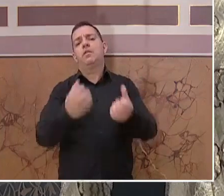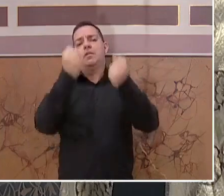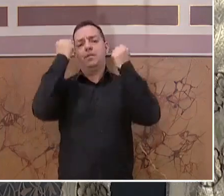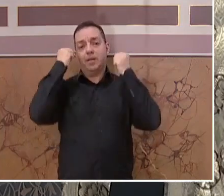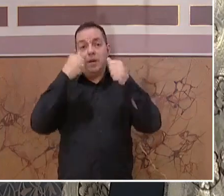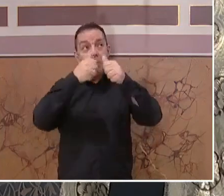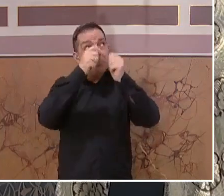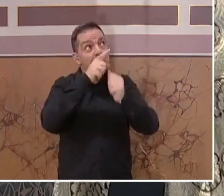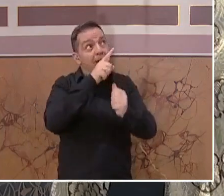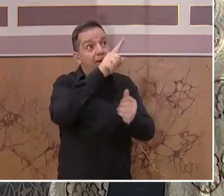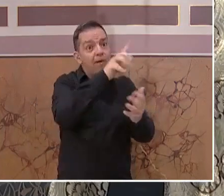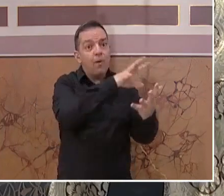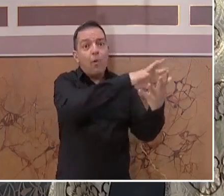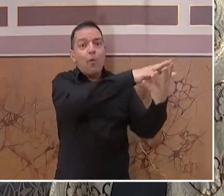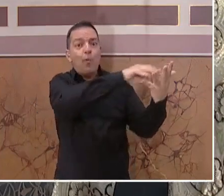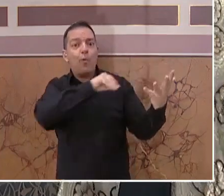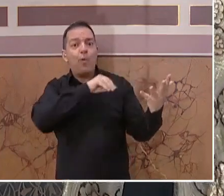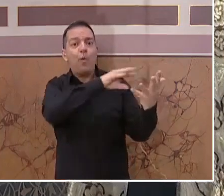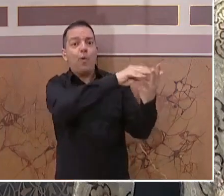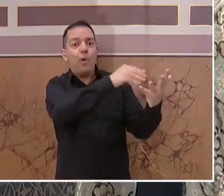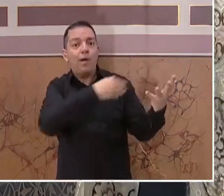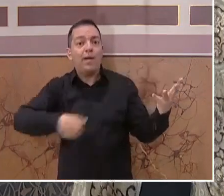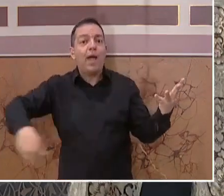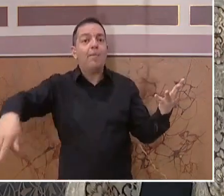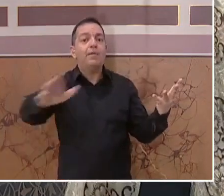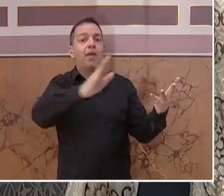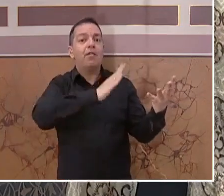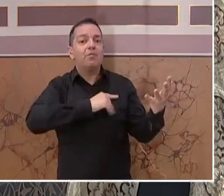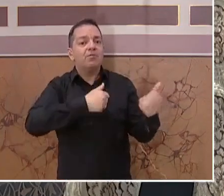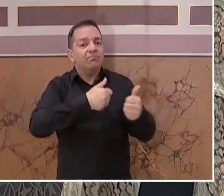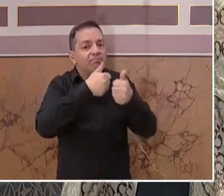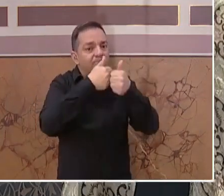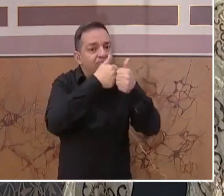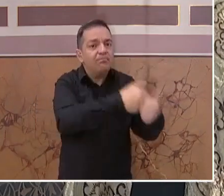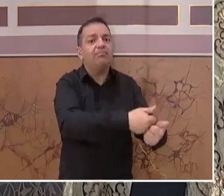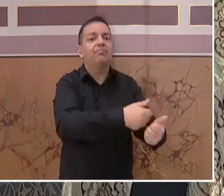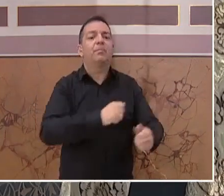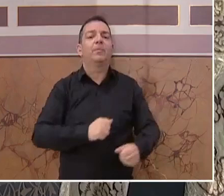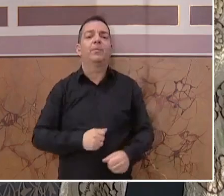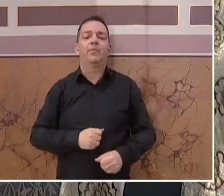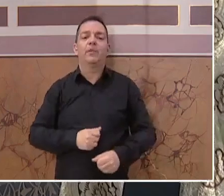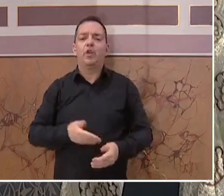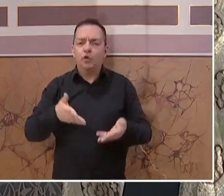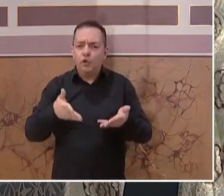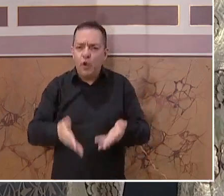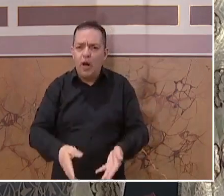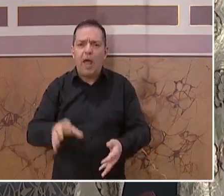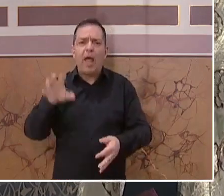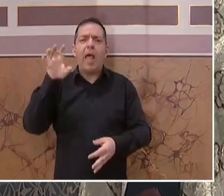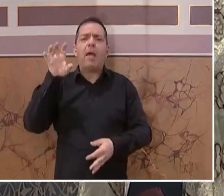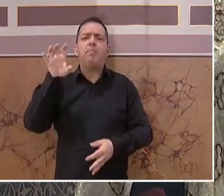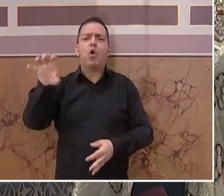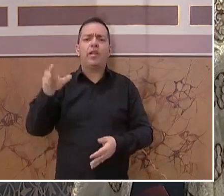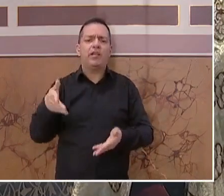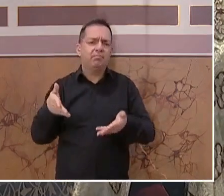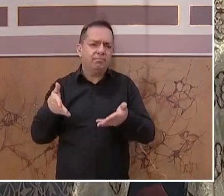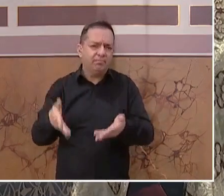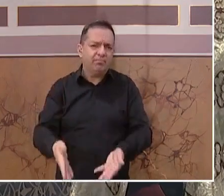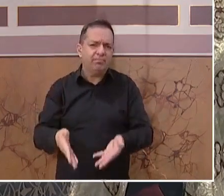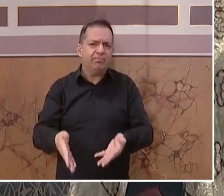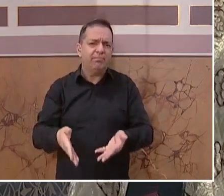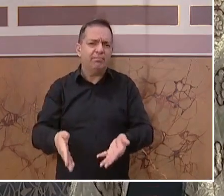ανθρώπινη ύπαρξη. Και σε μια εποχή, αγαπητοί μου, σαν την δική